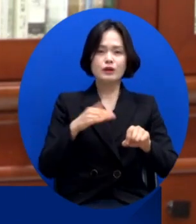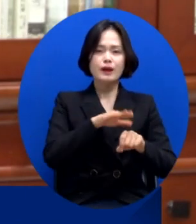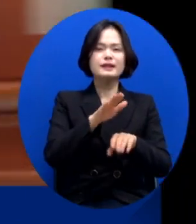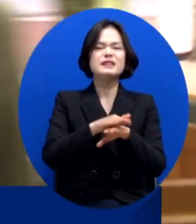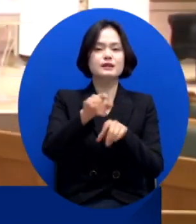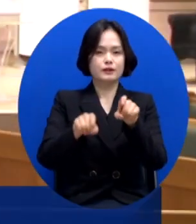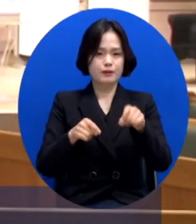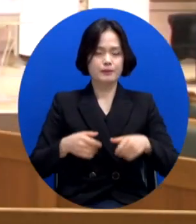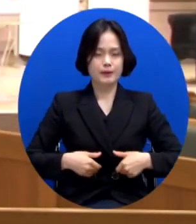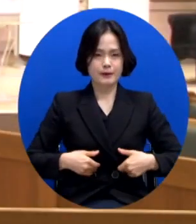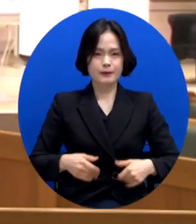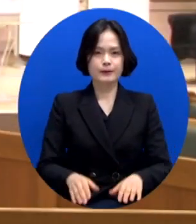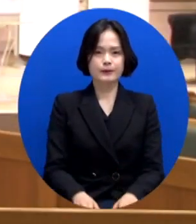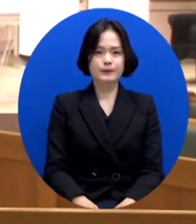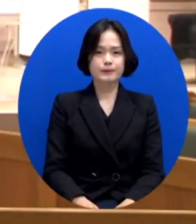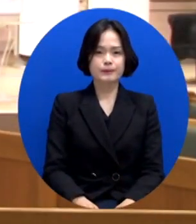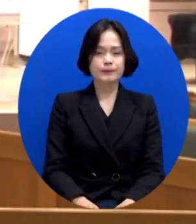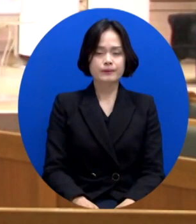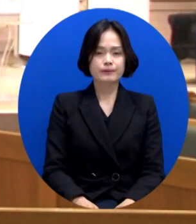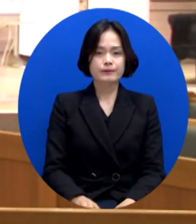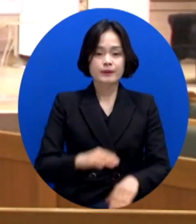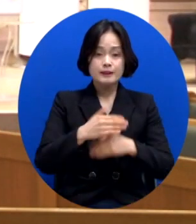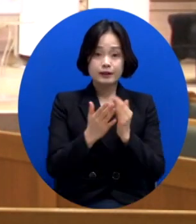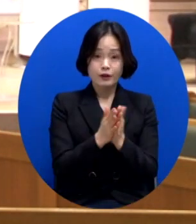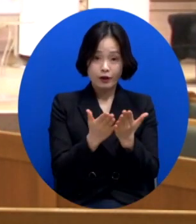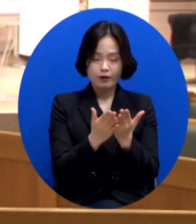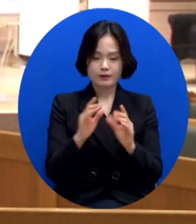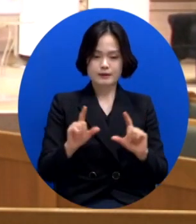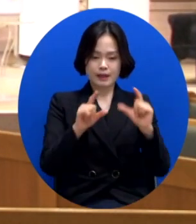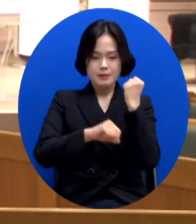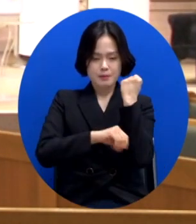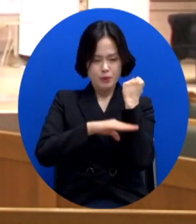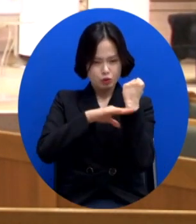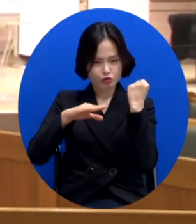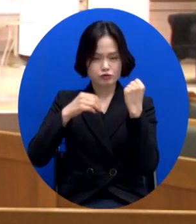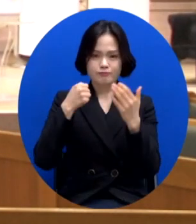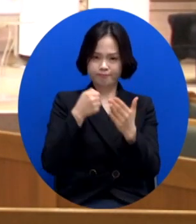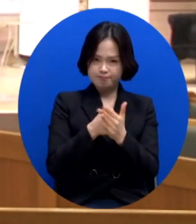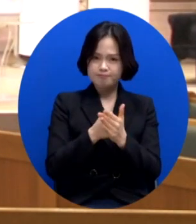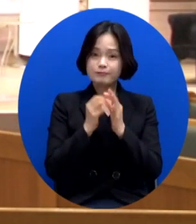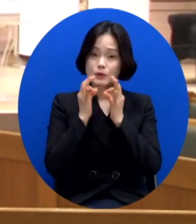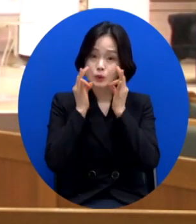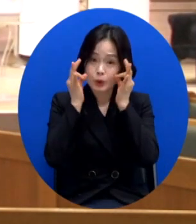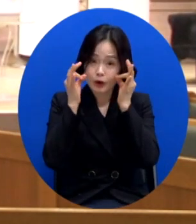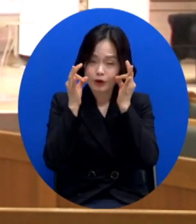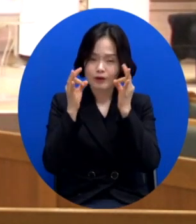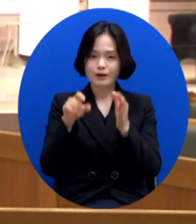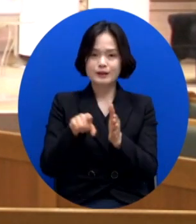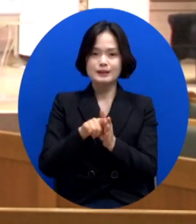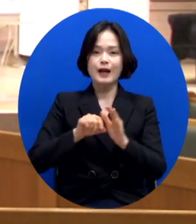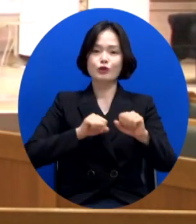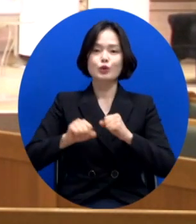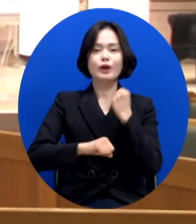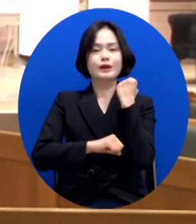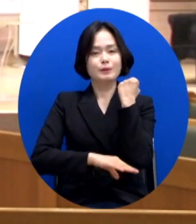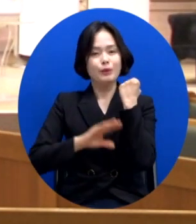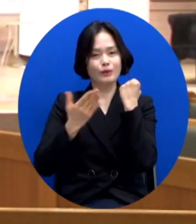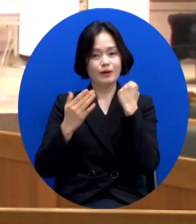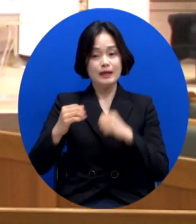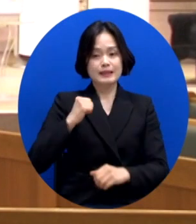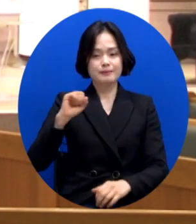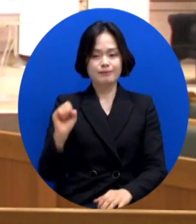생각합니다 성경을 삶의 표준으로 삼는 노력 신앙 운동의 기본이자 원동력이 되고